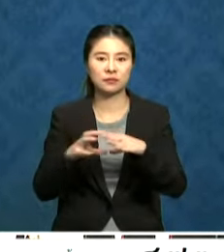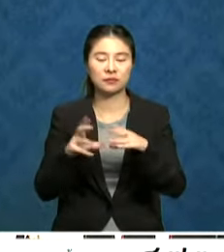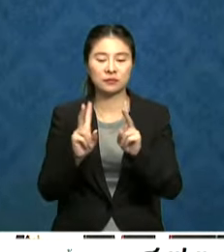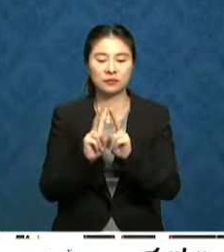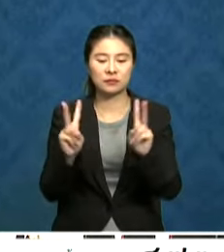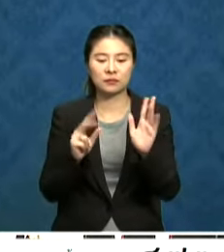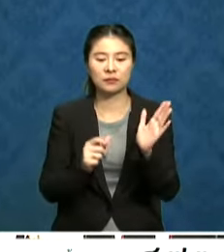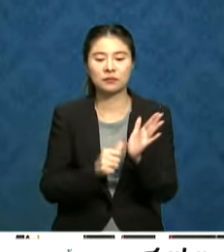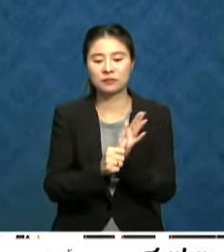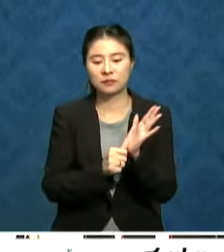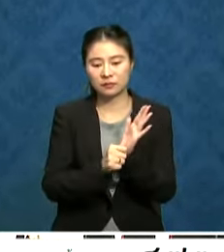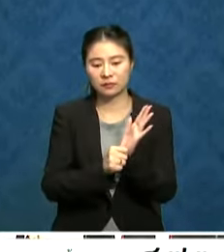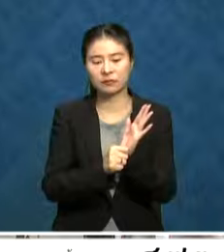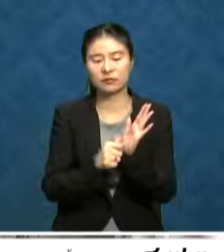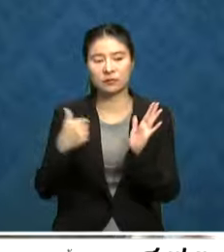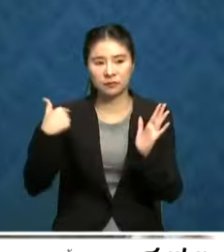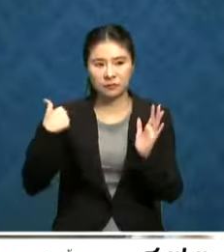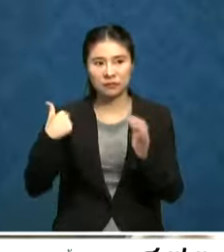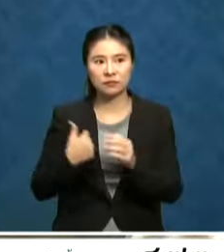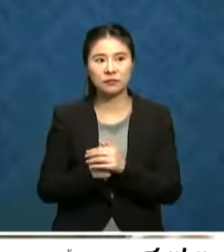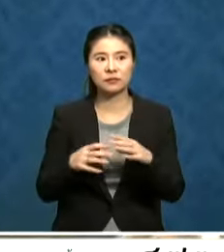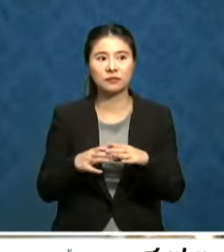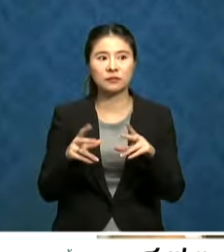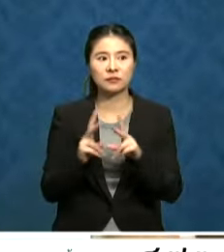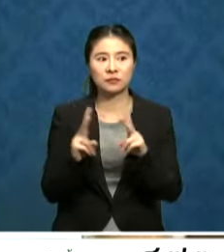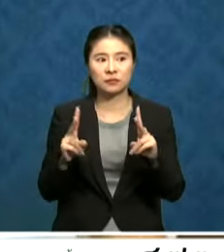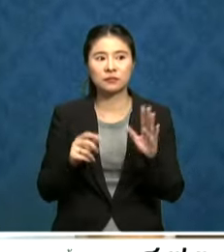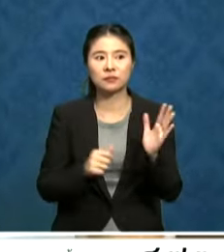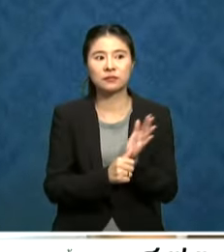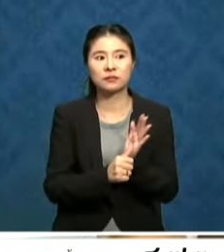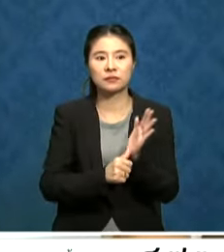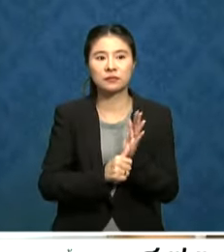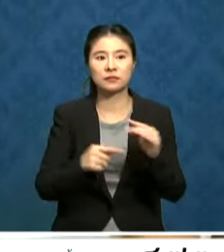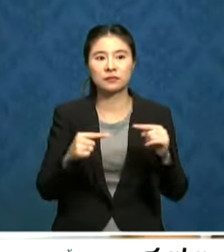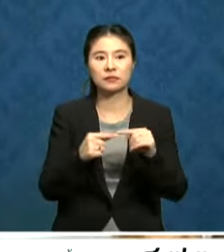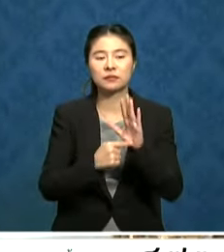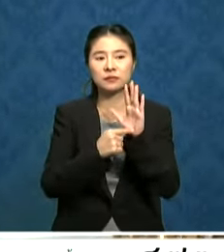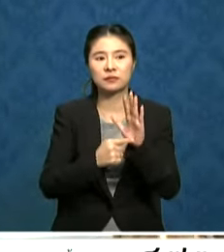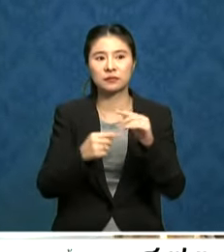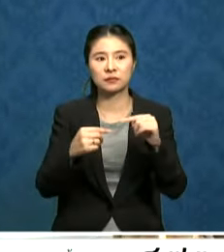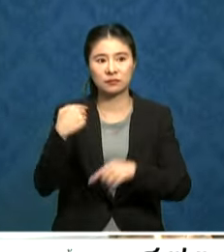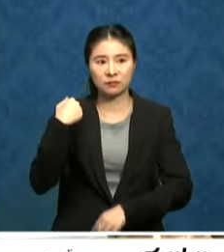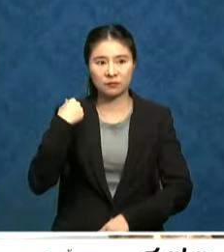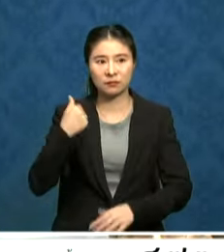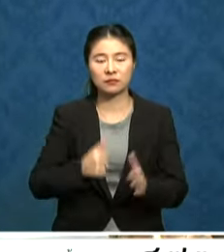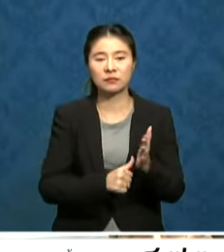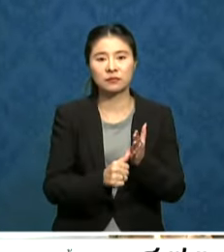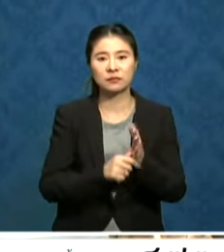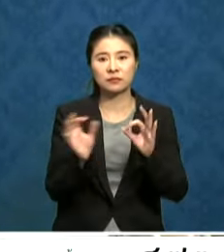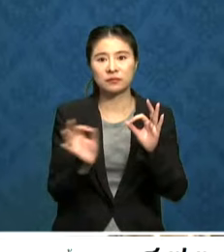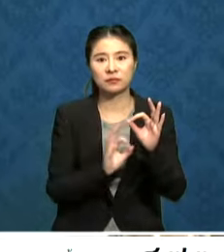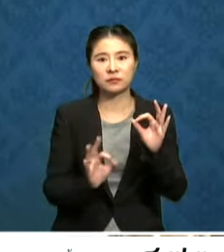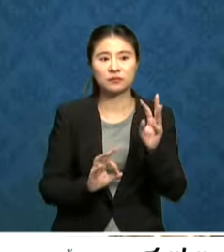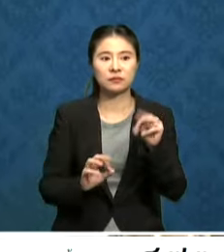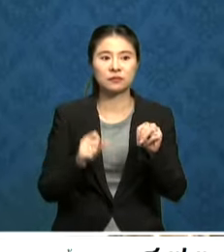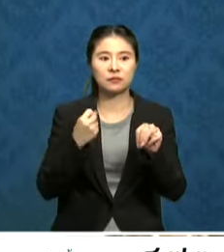สงวนความเห็นเอาไว้นะคะโดยที่กรรมาธิการที่ได้ขอสงวนความเห็นไว้ได้เสนอให้มีการแก้ไขเนื้อหาในมาตรา 13ให้